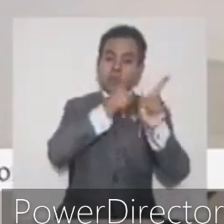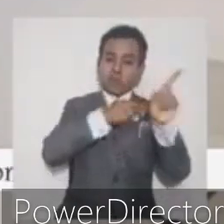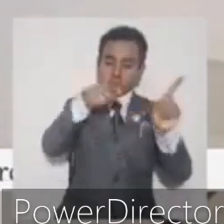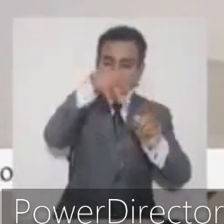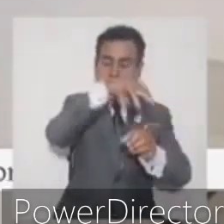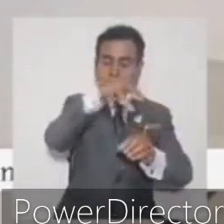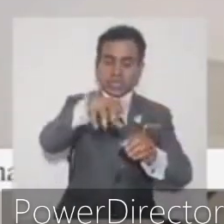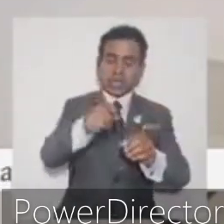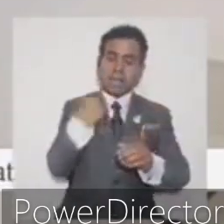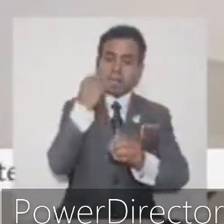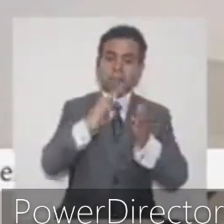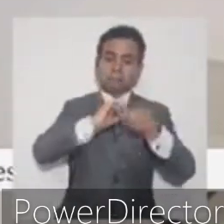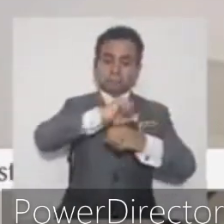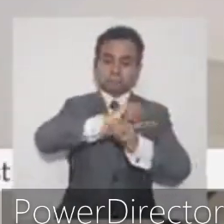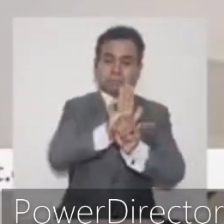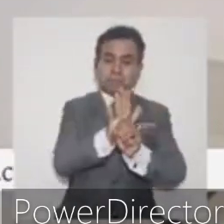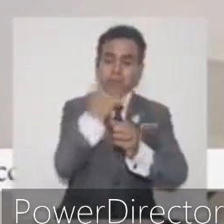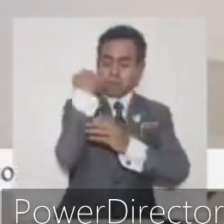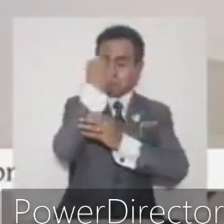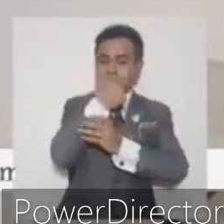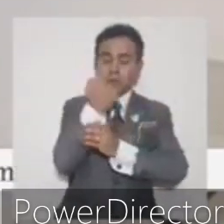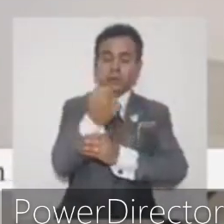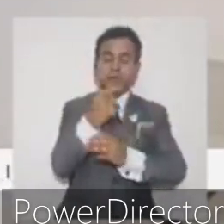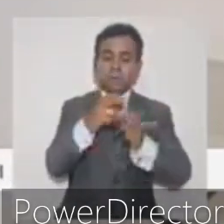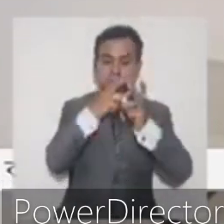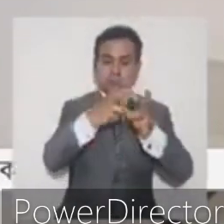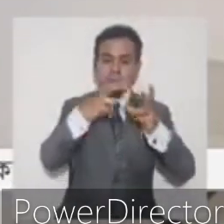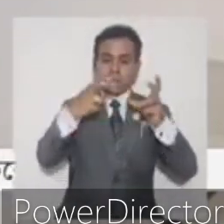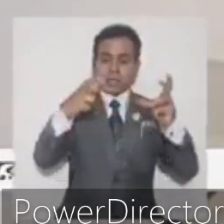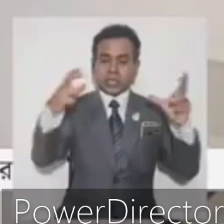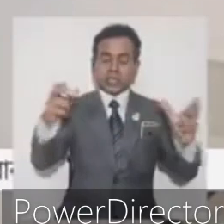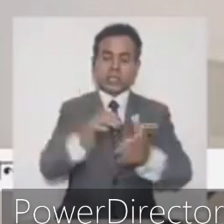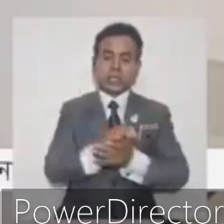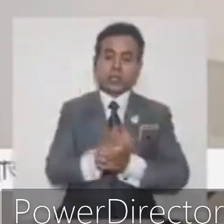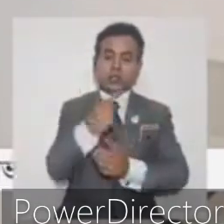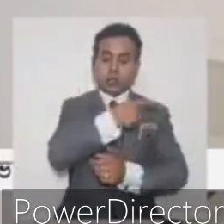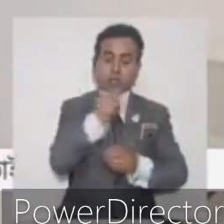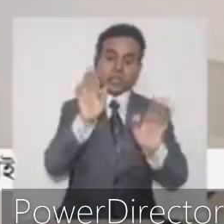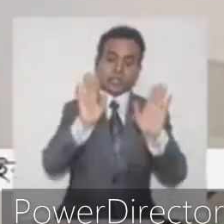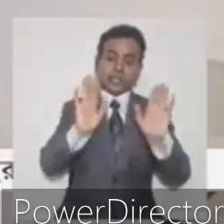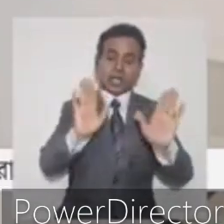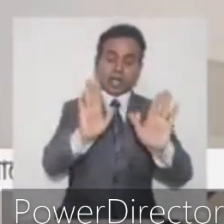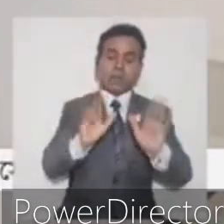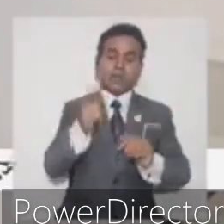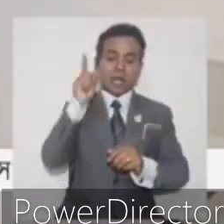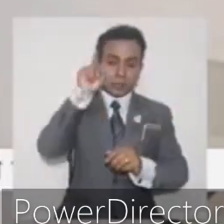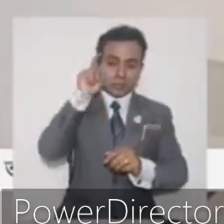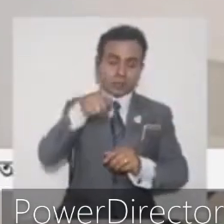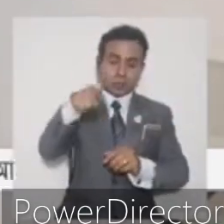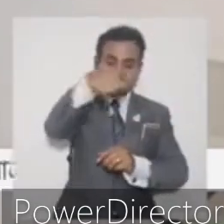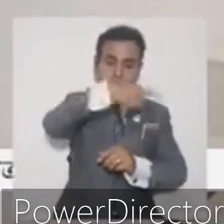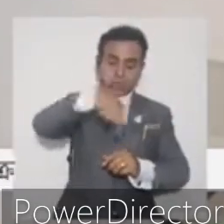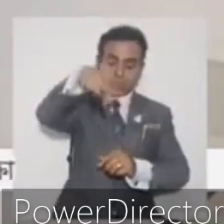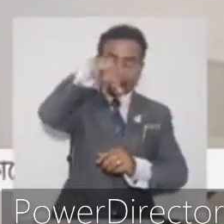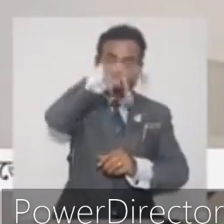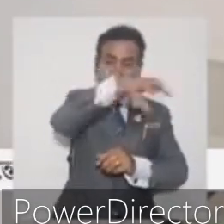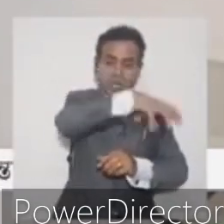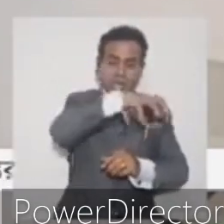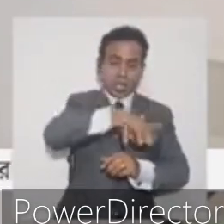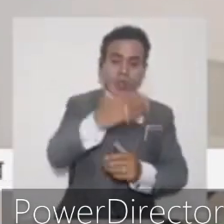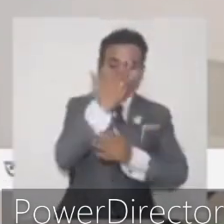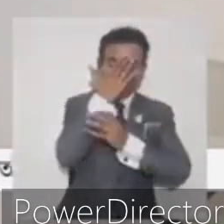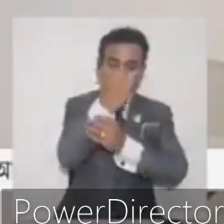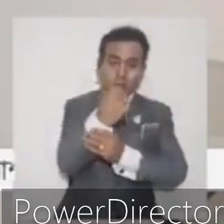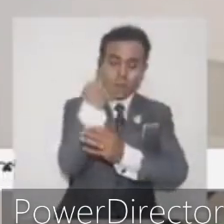কঠিন করতে হবে। এবং আমরা লক্ষ্য করি জনগণ বাইরে ঘোরাফেরা করে এবং বাজারে ঘোরাফেরা